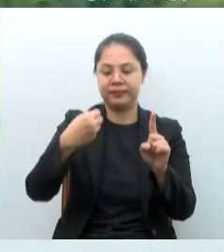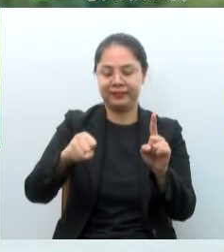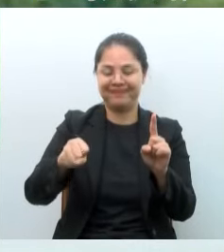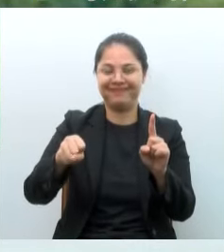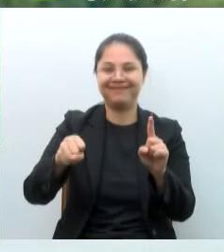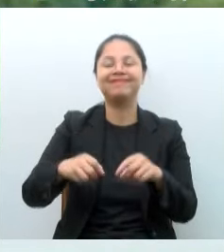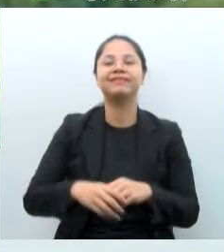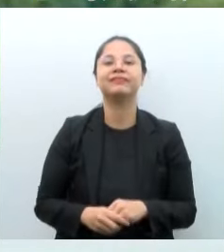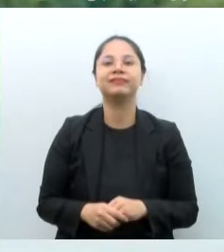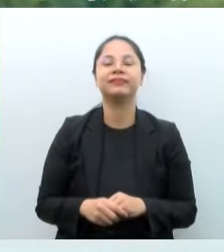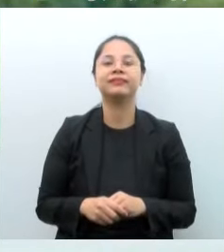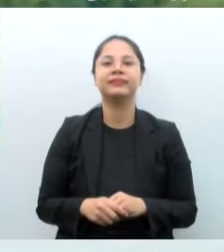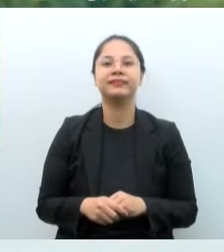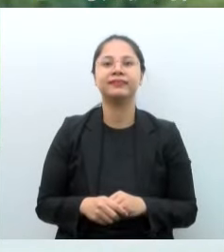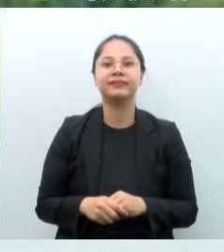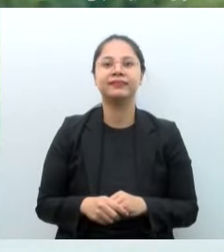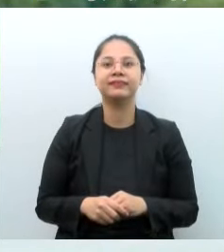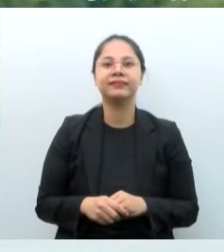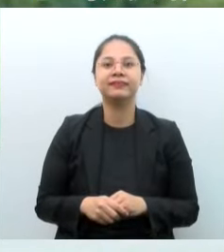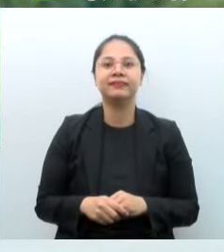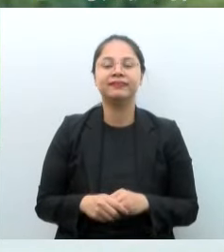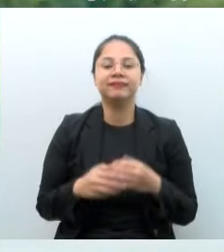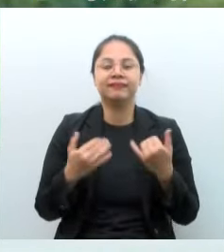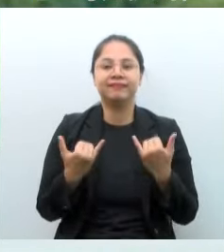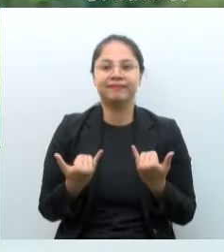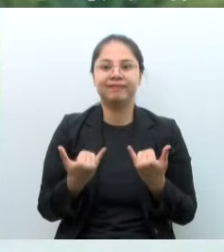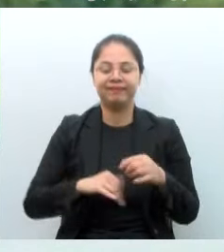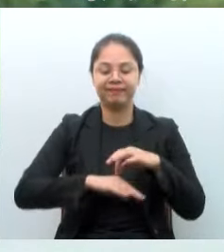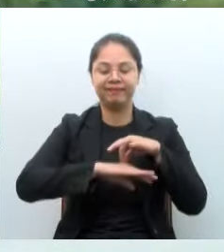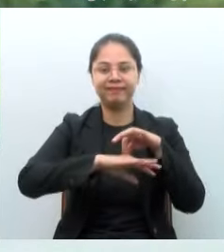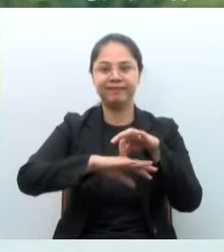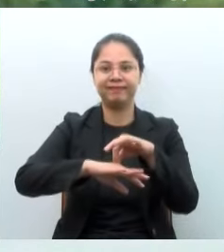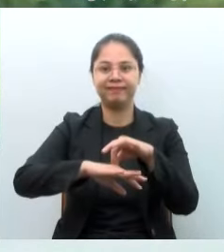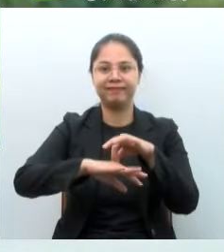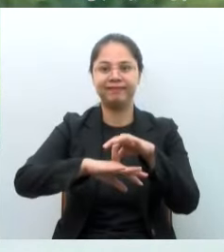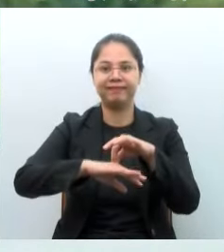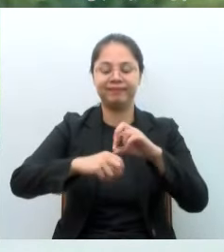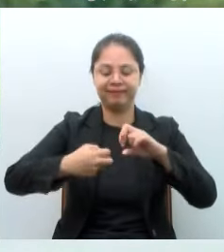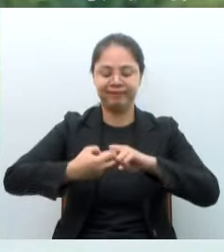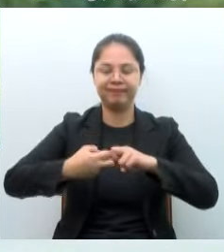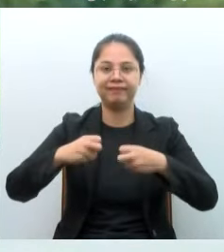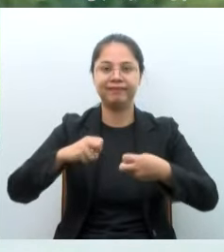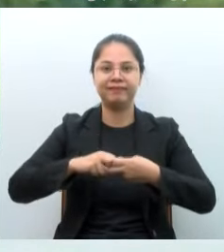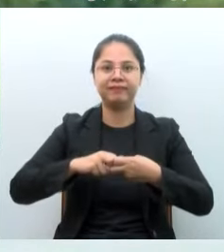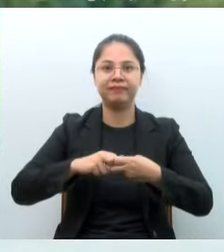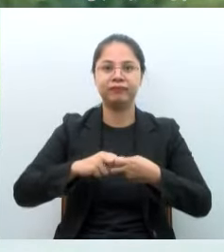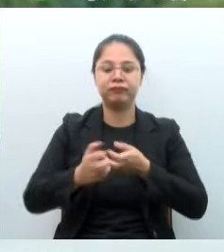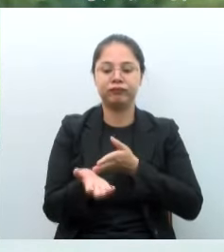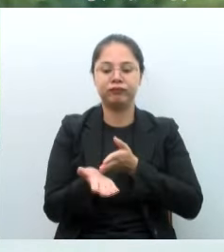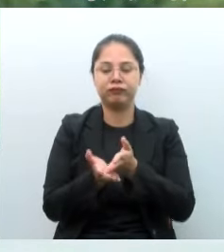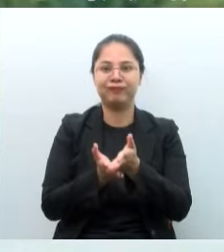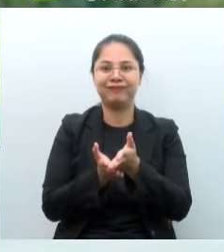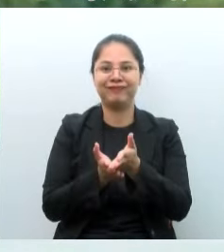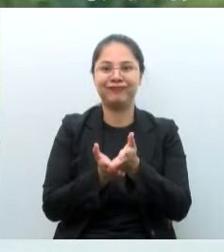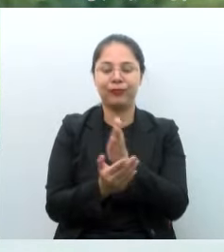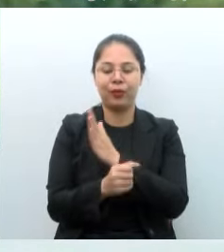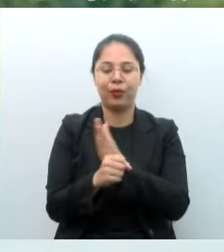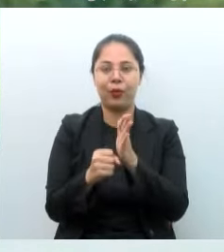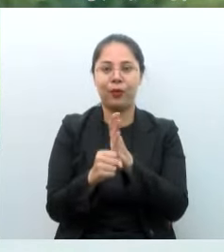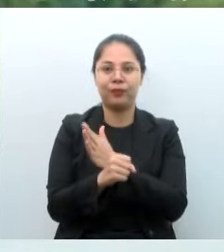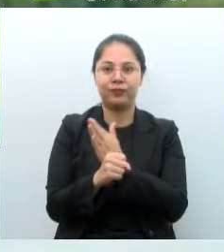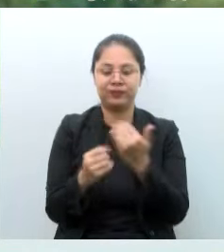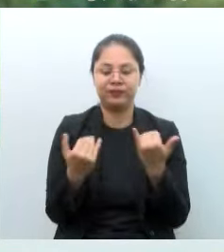งธุรการนะครับซึ่งวันนี้นะครับก็หลายๆโรงเรียนก็มีปัญหาในเรื่องขาดธุรการซึ่งวันนี้เป็นที่แน่ชั